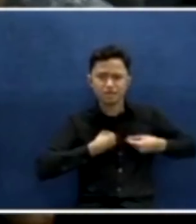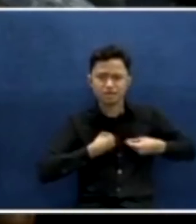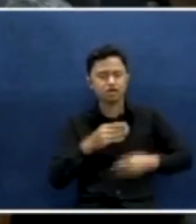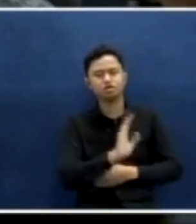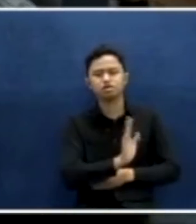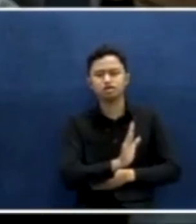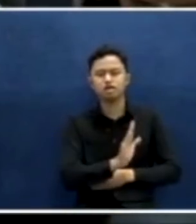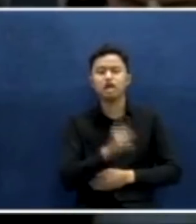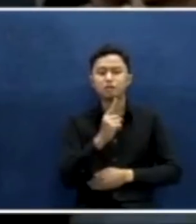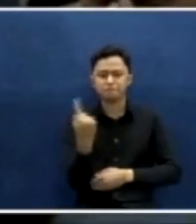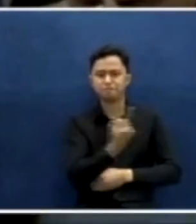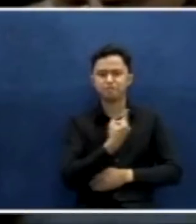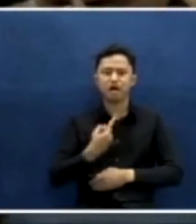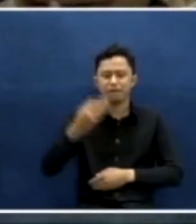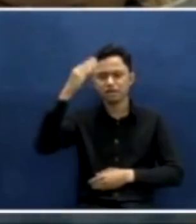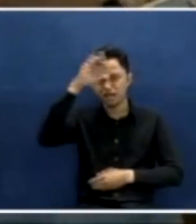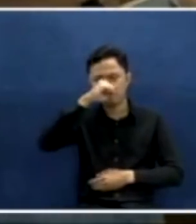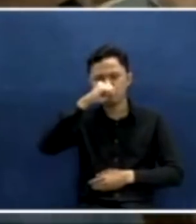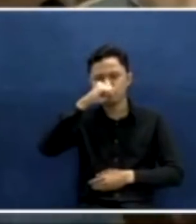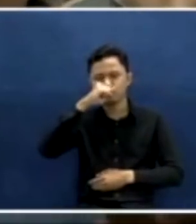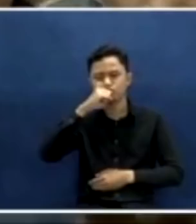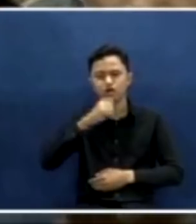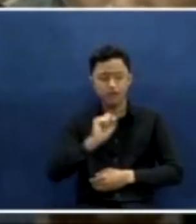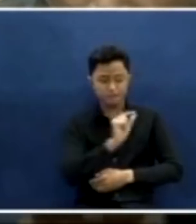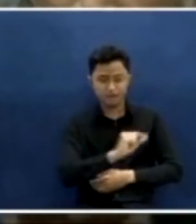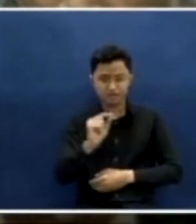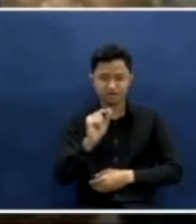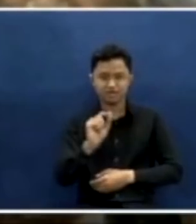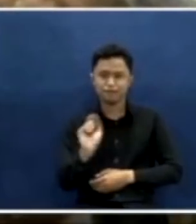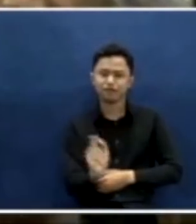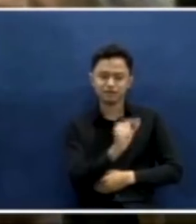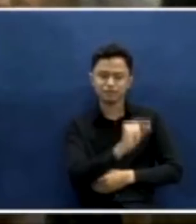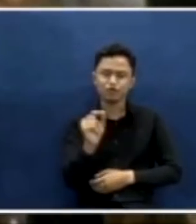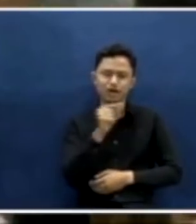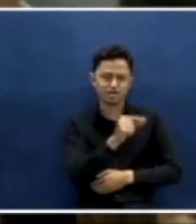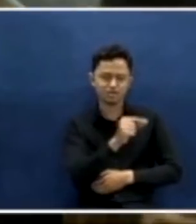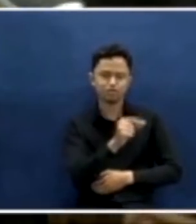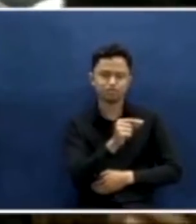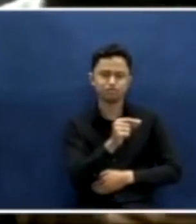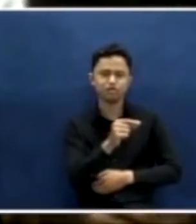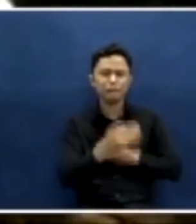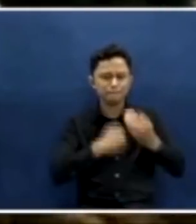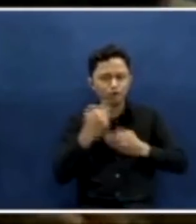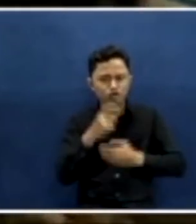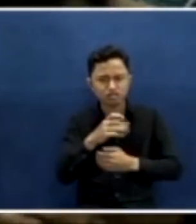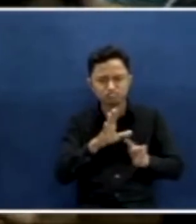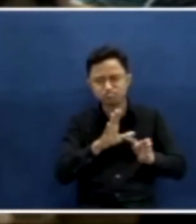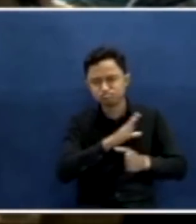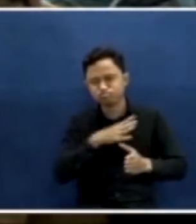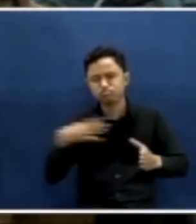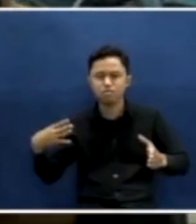tahu kebenaran itu bukan proses instan tapi kebenaran itu dengan proses yang panjang Sabarkanlah hati